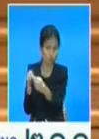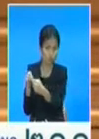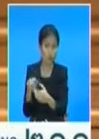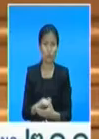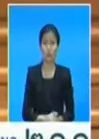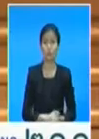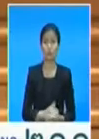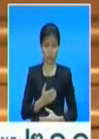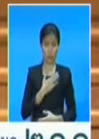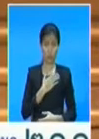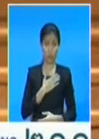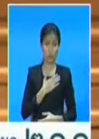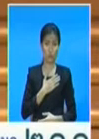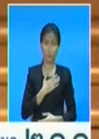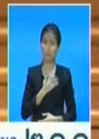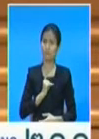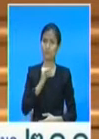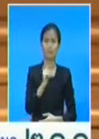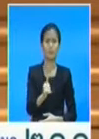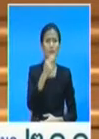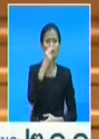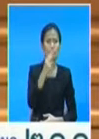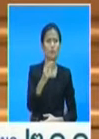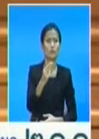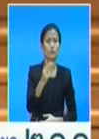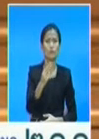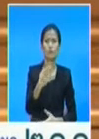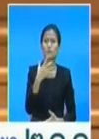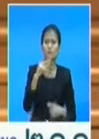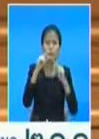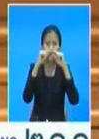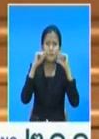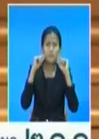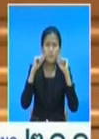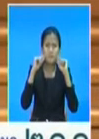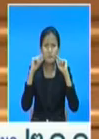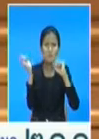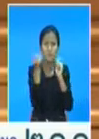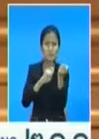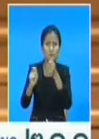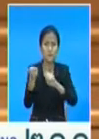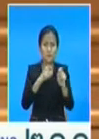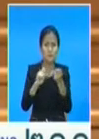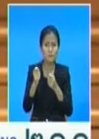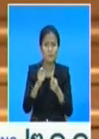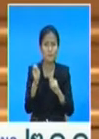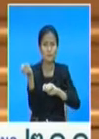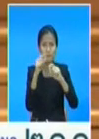ผมไปดูอนุสาวรีย์ชาวบ้านบางระจันนายจันหนวดเขี้ยวนายท